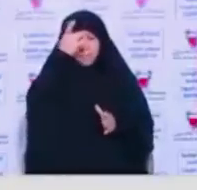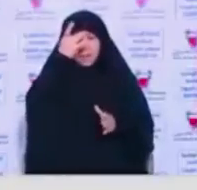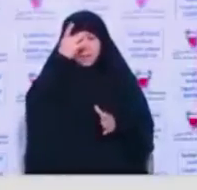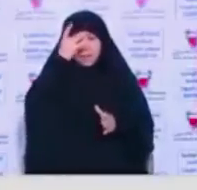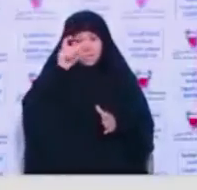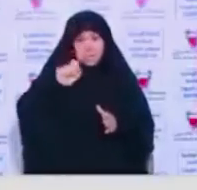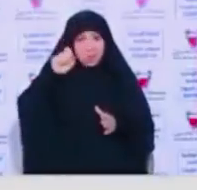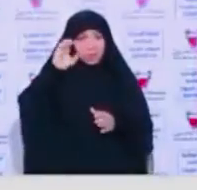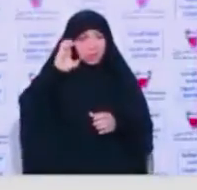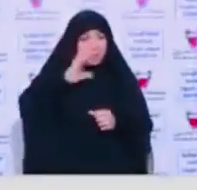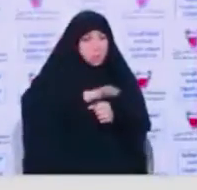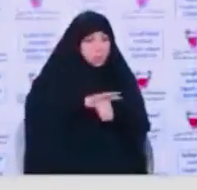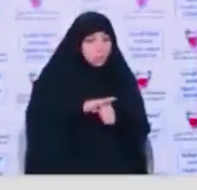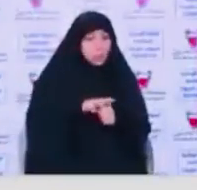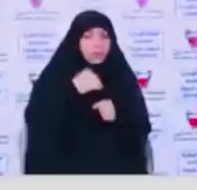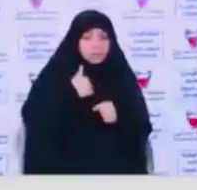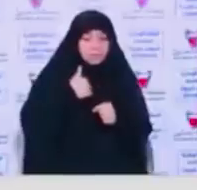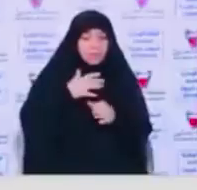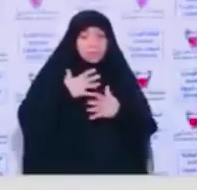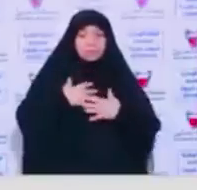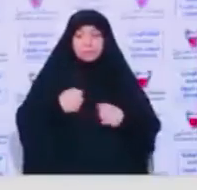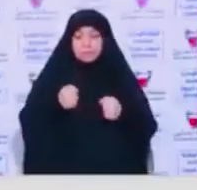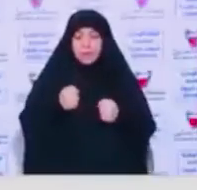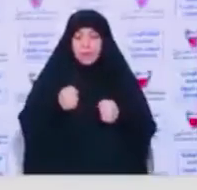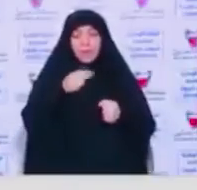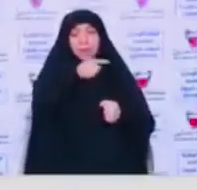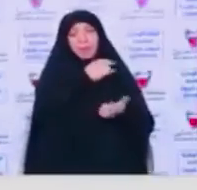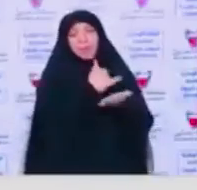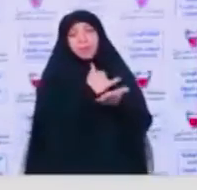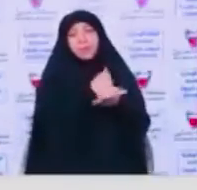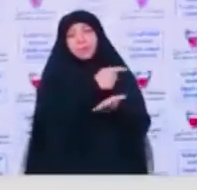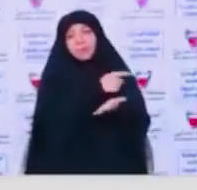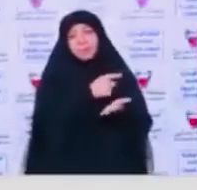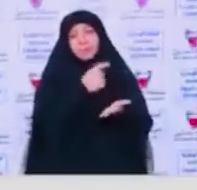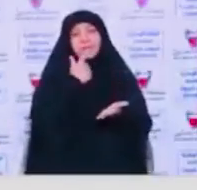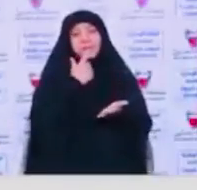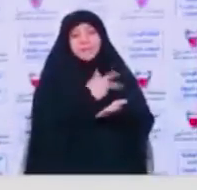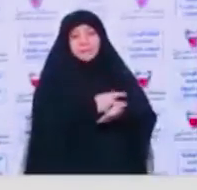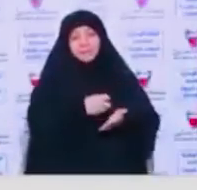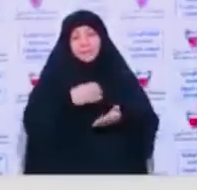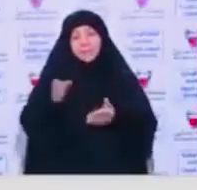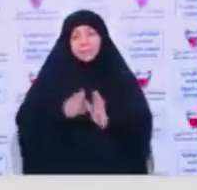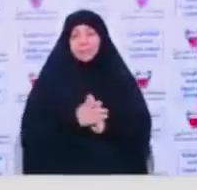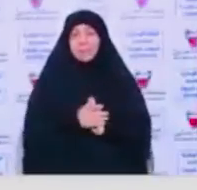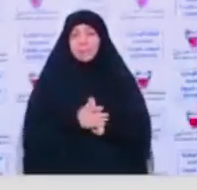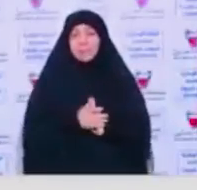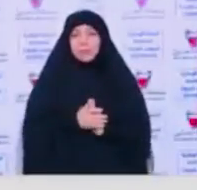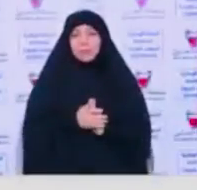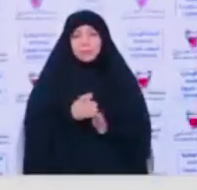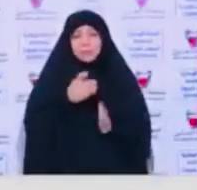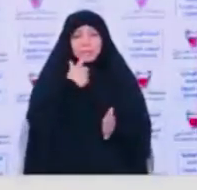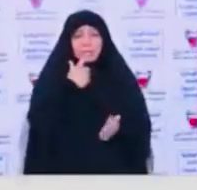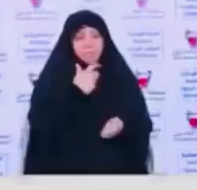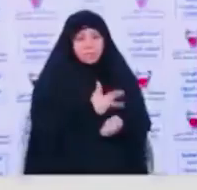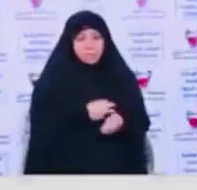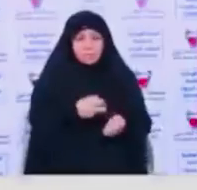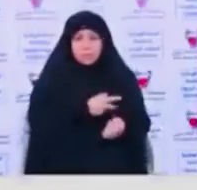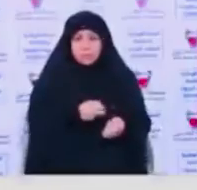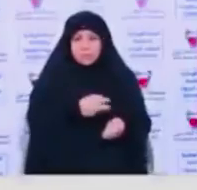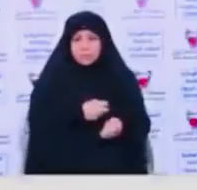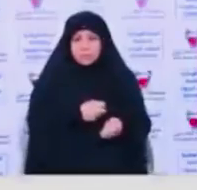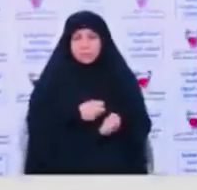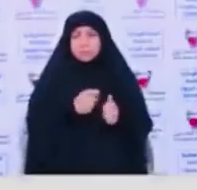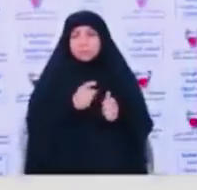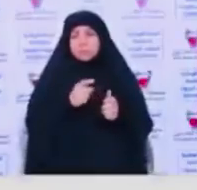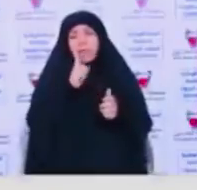تساهمون فيها؟ طبعا قبل عملية التبرع وهي تستغرق تقريبا 10 دقائق، فيها جمع